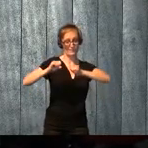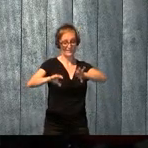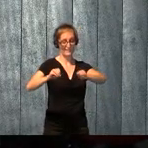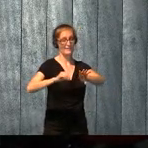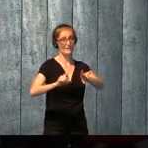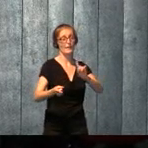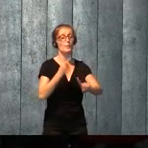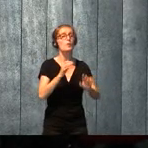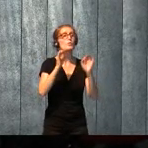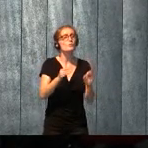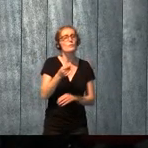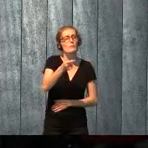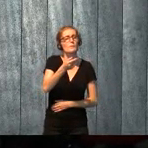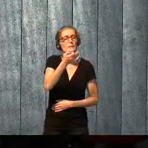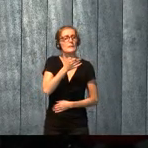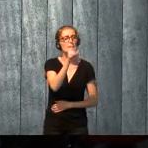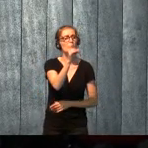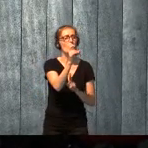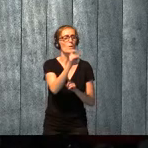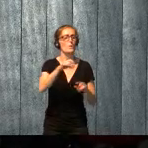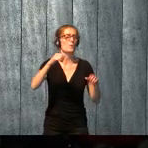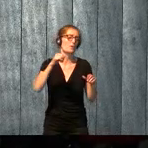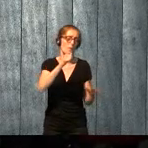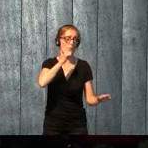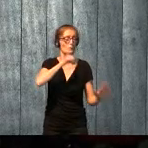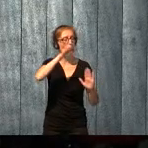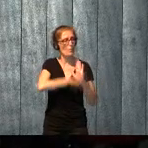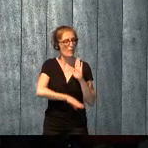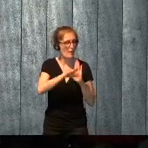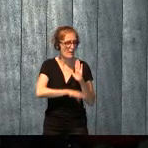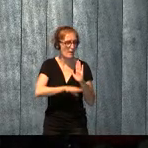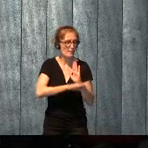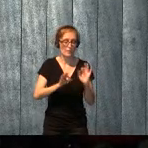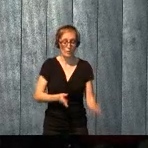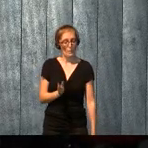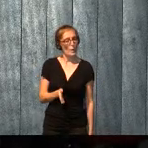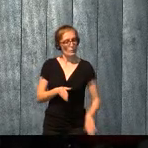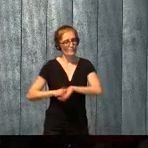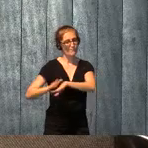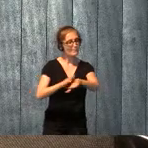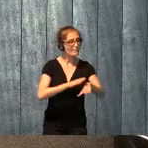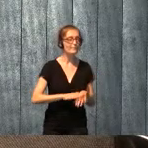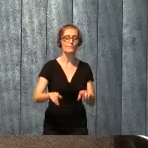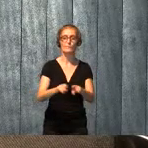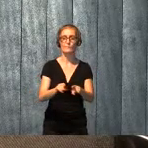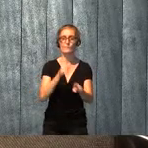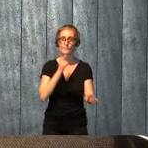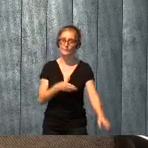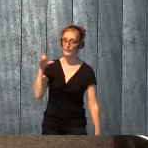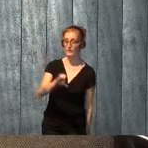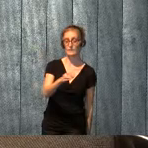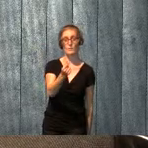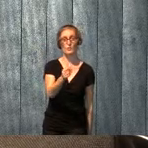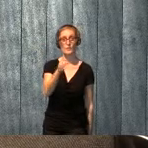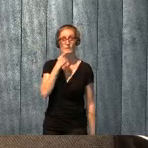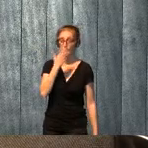parlé de la baisse de la consommation d'eau, chers collègues. On agit aussi en ce sens en Bordeaux. Il faut faire des investissements, il faut aussi se